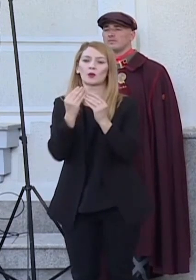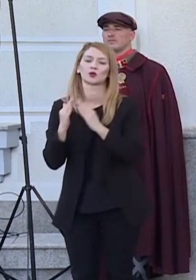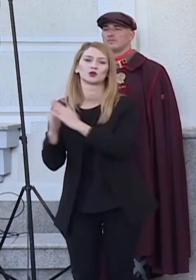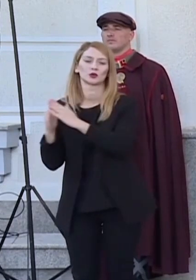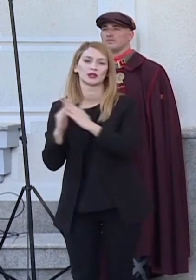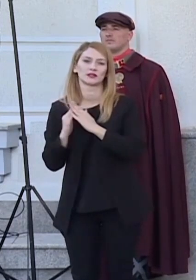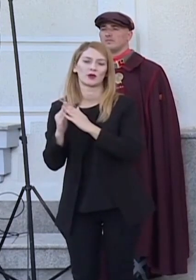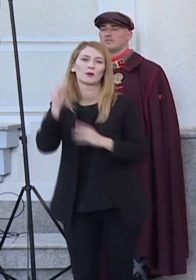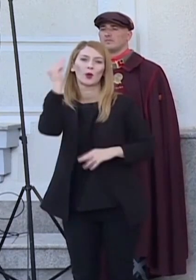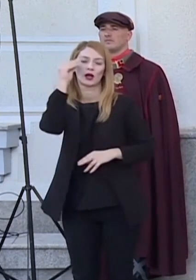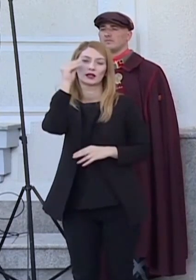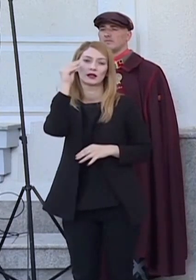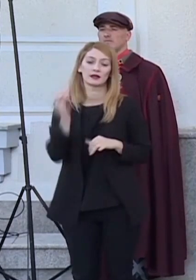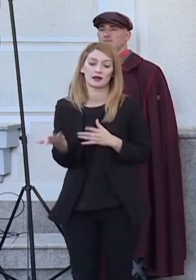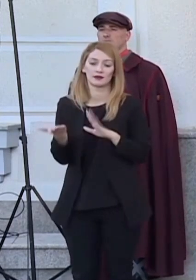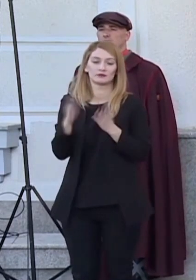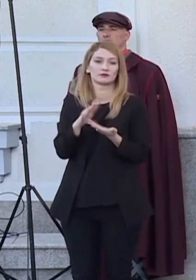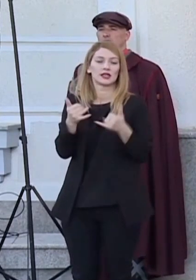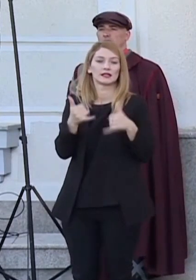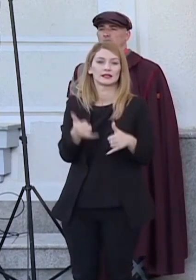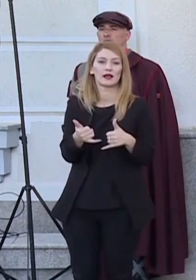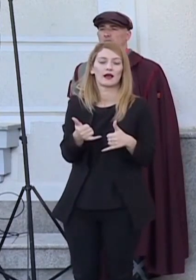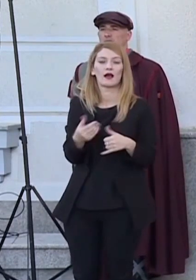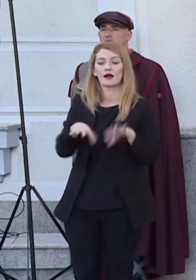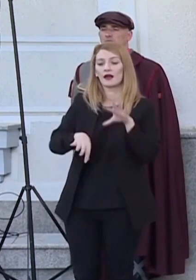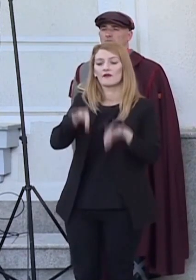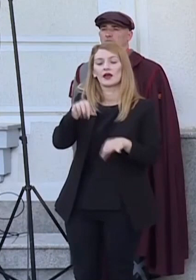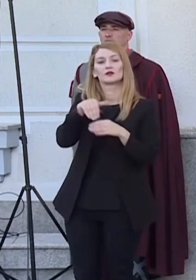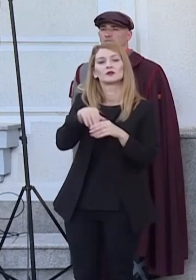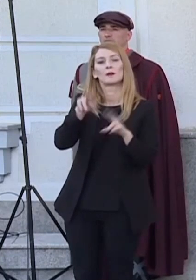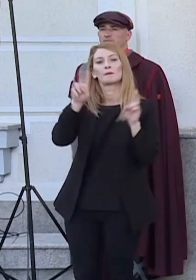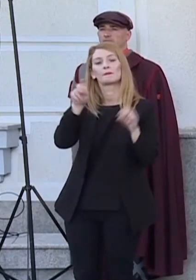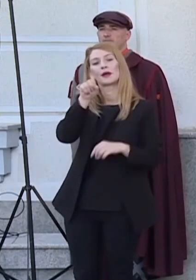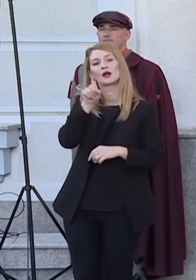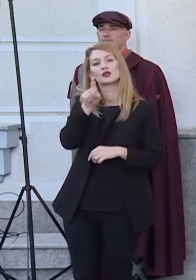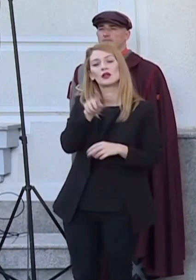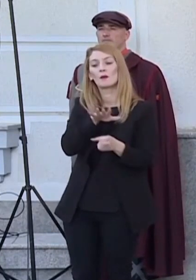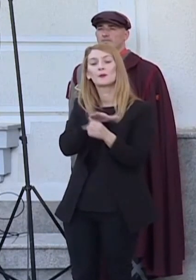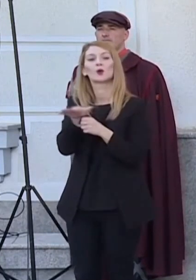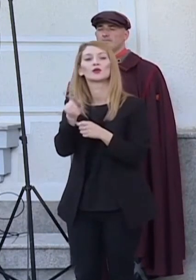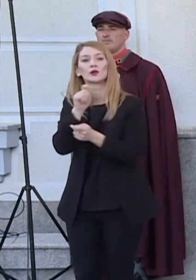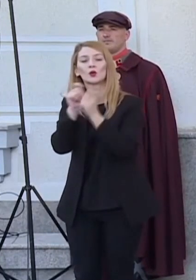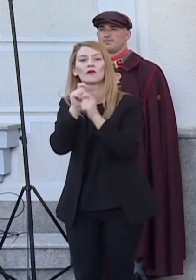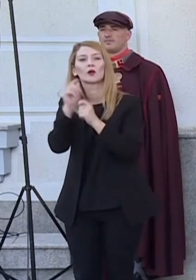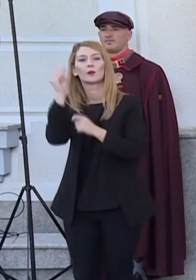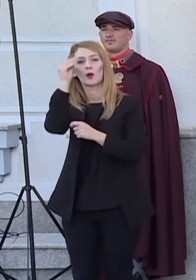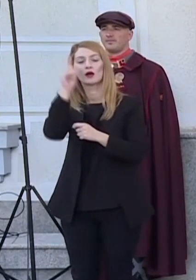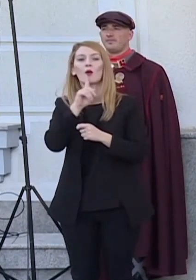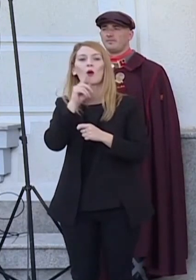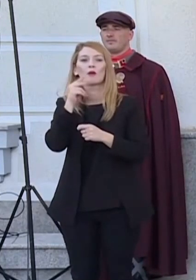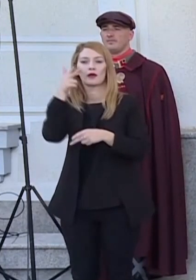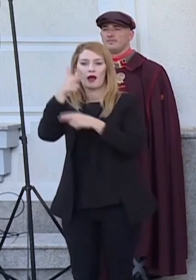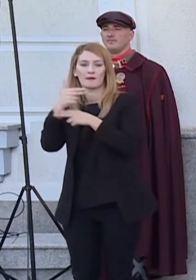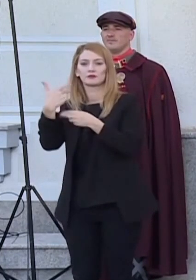Бугарија и сега излегува со референдумско прашање против договорот со Бугарија за кој што пред камери го